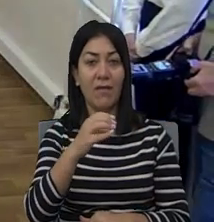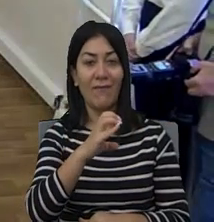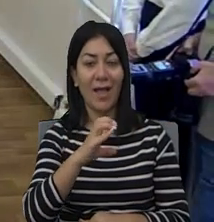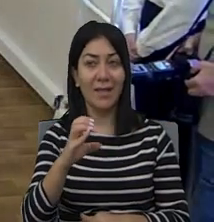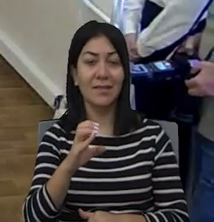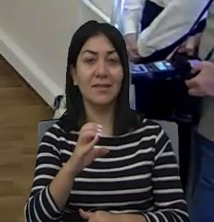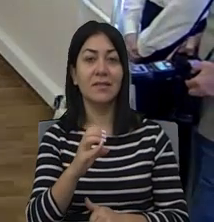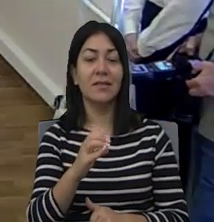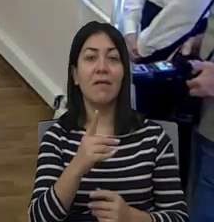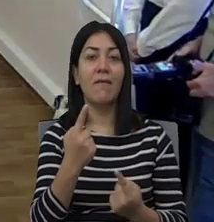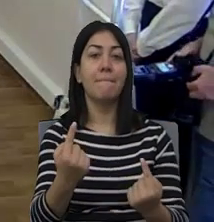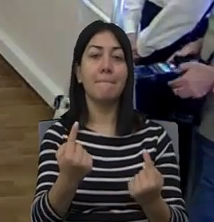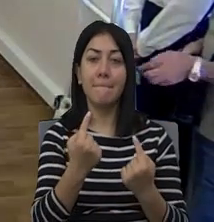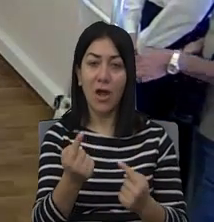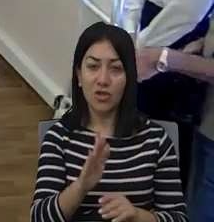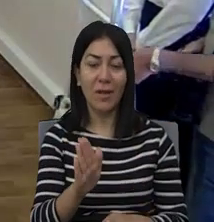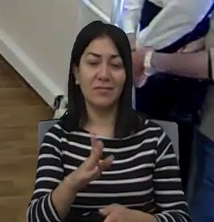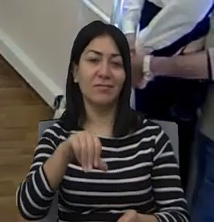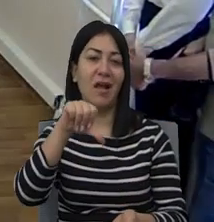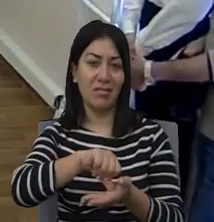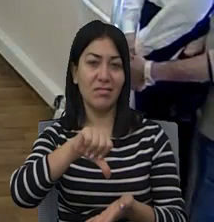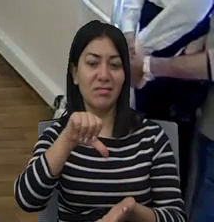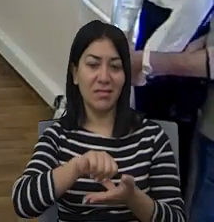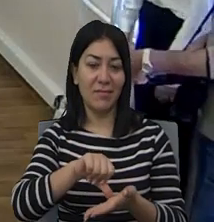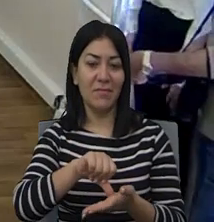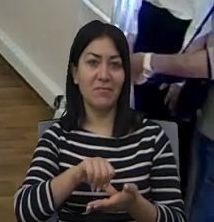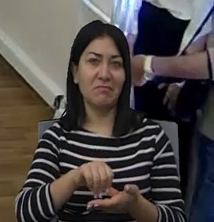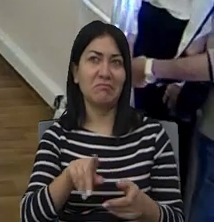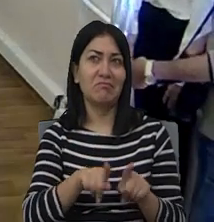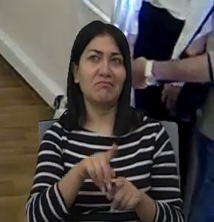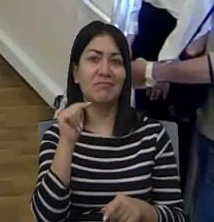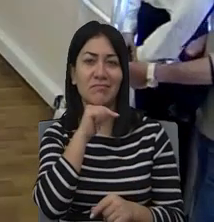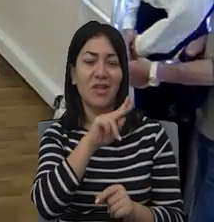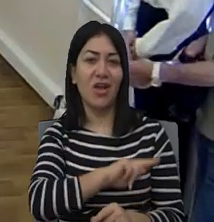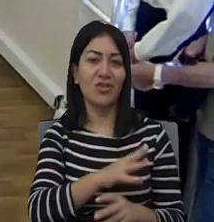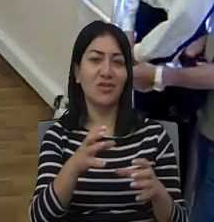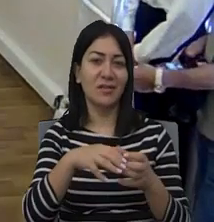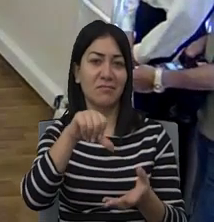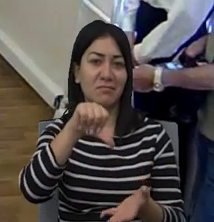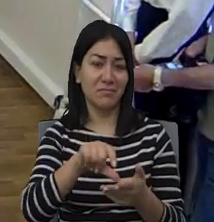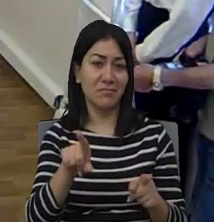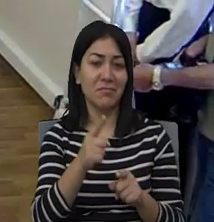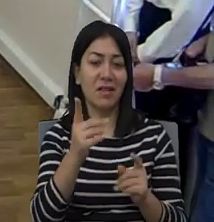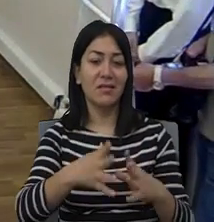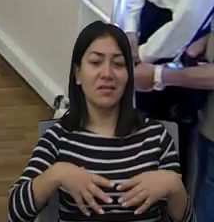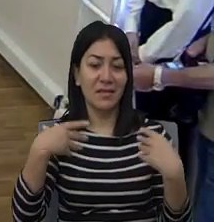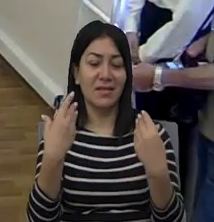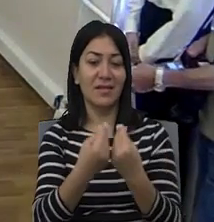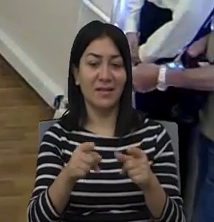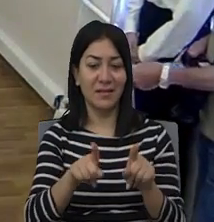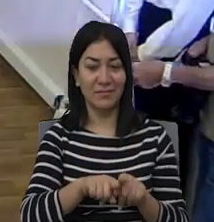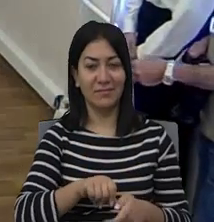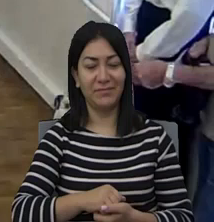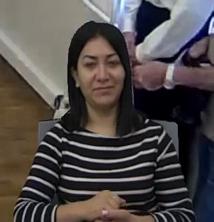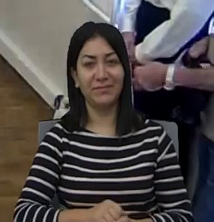ֆորմալ անդամներ աշխատակազմ։ So once again, thank you. Այս ուղղությամբ մեկ ընտանիք լինի։ Thank you for being